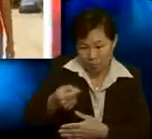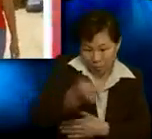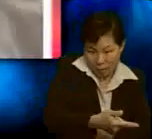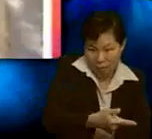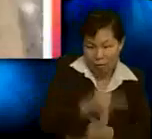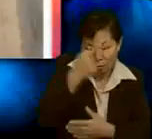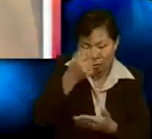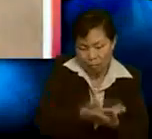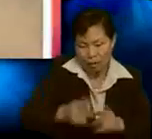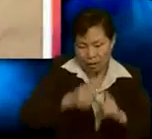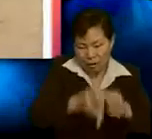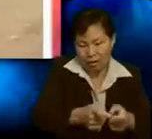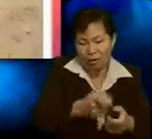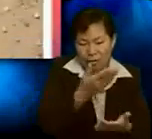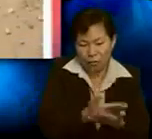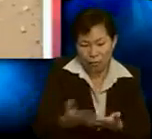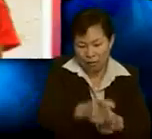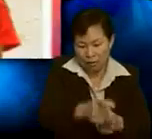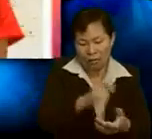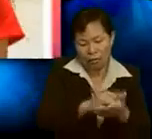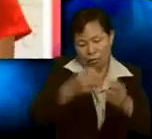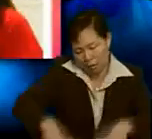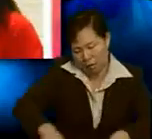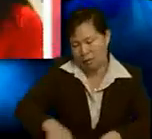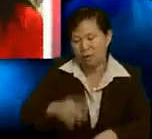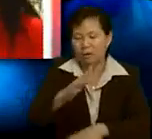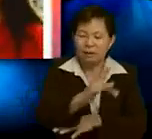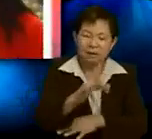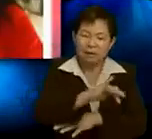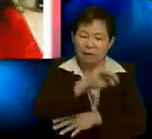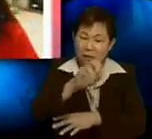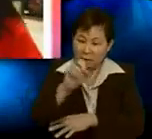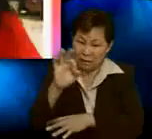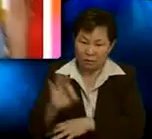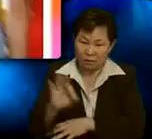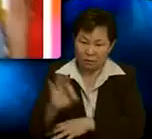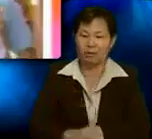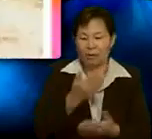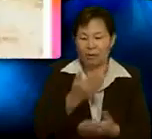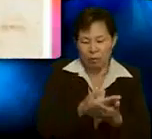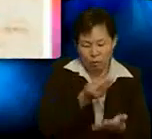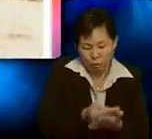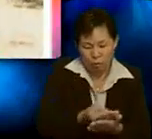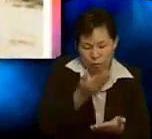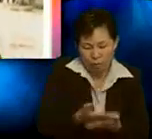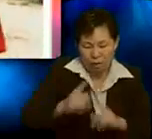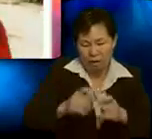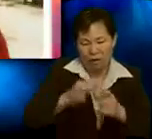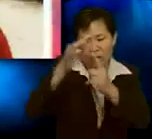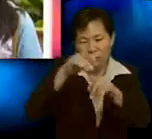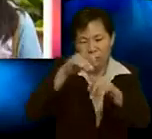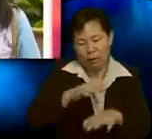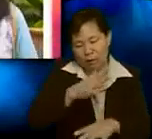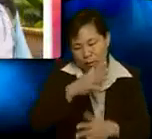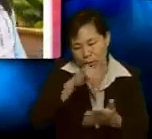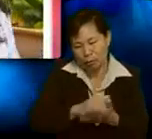mereka untuk membeli hadiah tersebut tercicir. Kasihan Jennifer. Niat murninya untuk memberikan hadiah istimewa